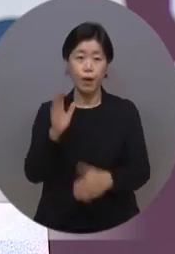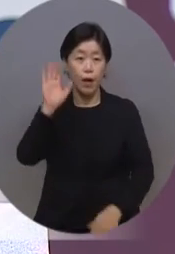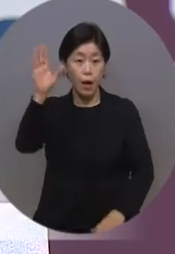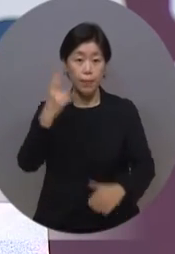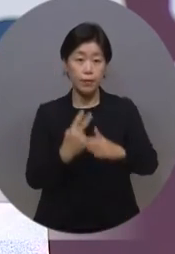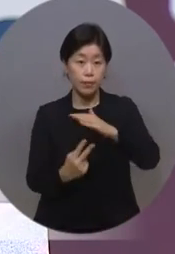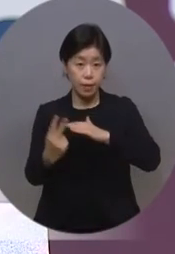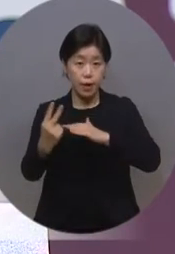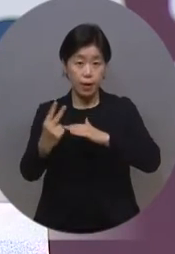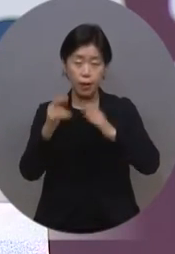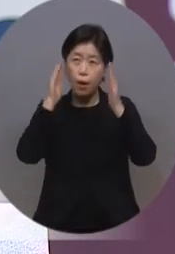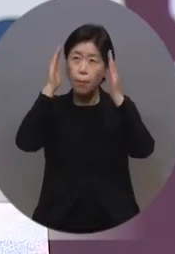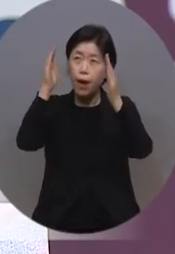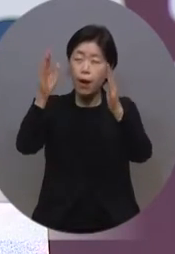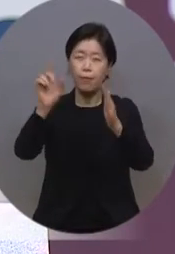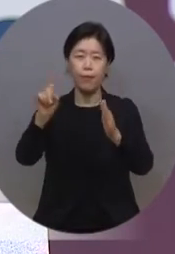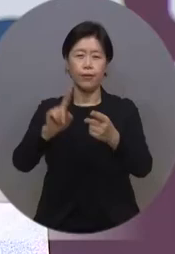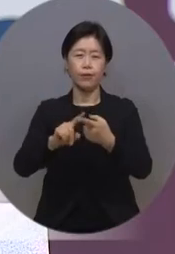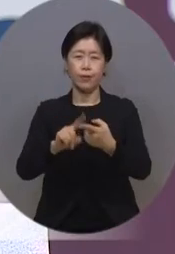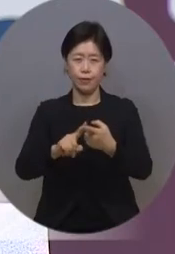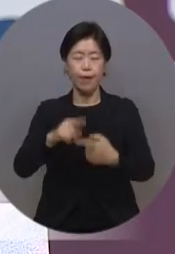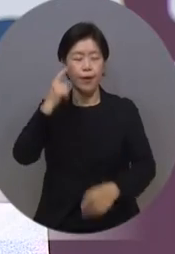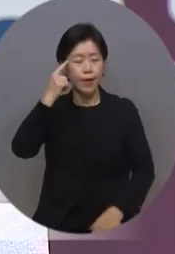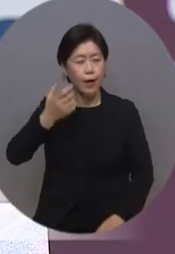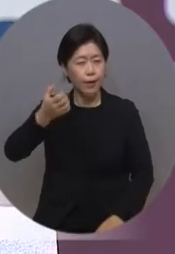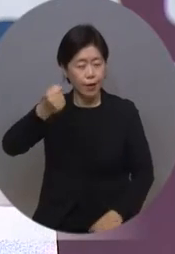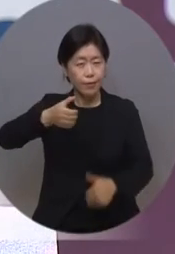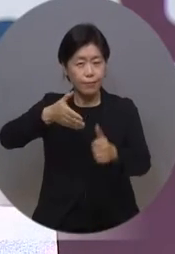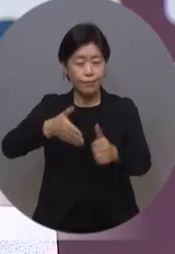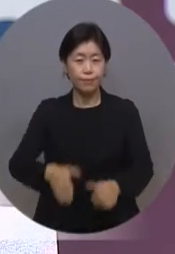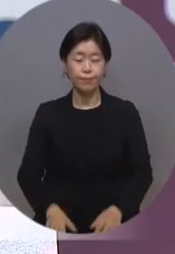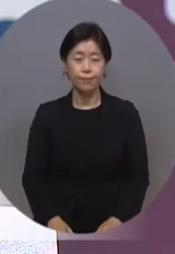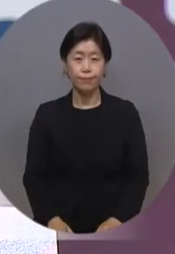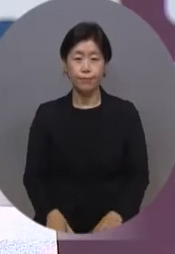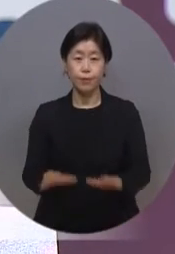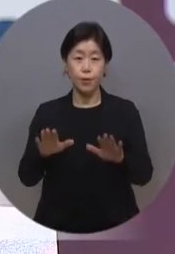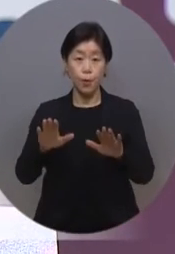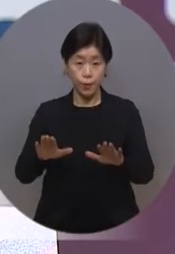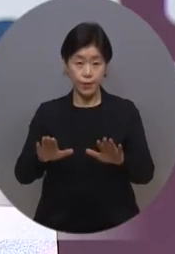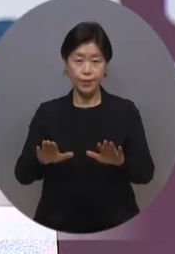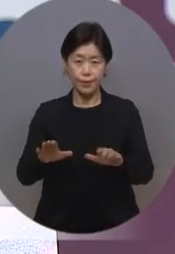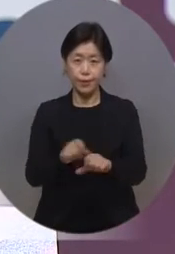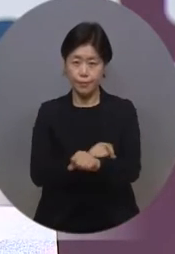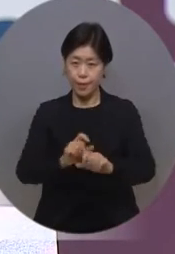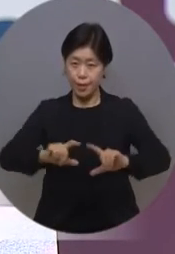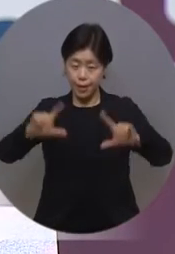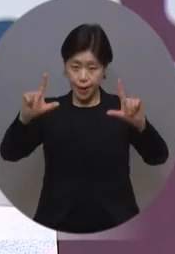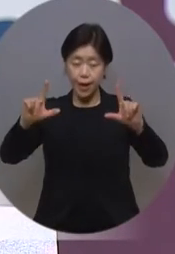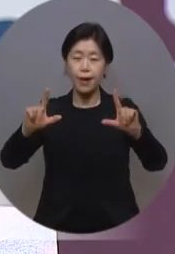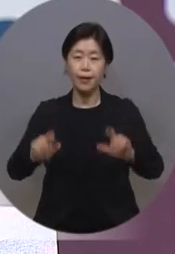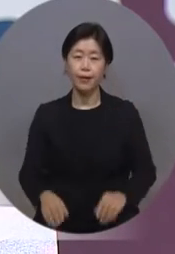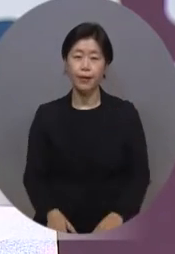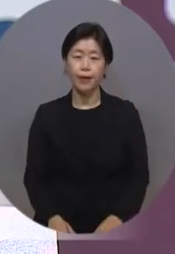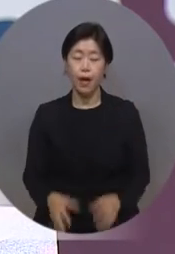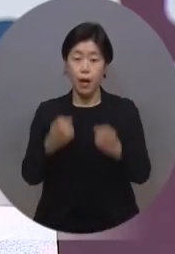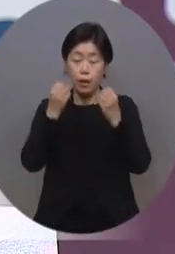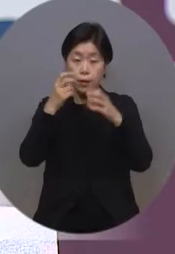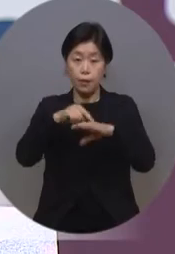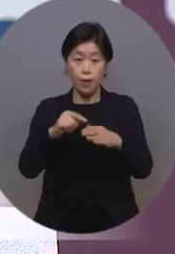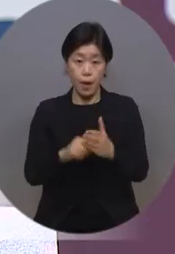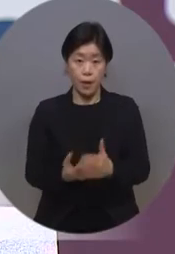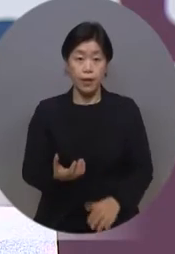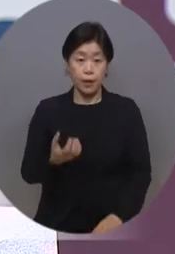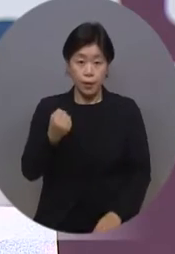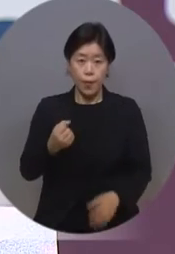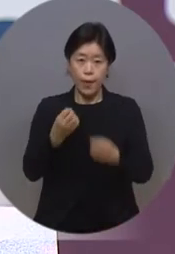비전과 방향성을 갖고 저 합니다 오늘 지체장애는 나를 계기로 새로운 망가짐으로